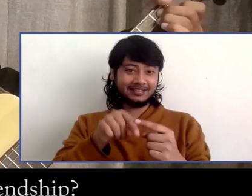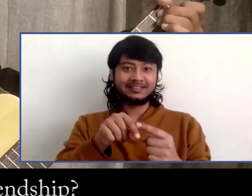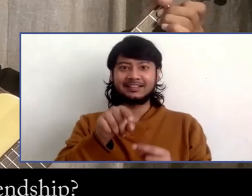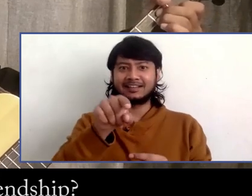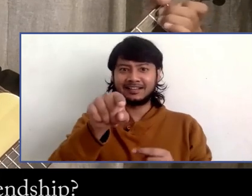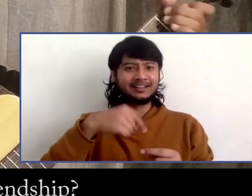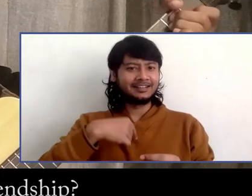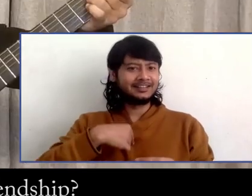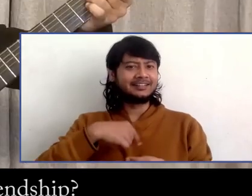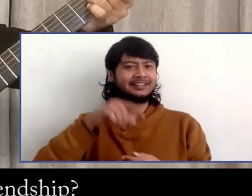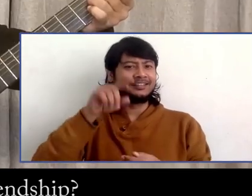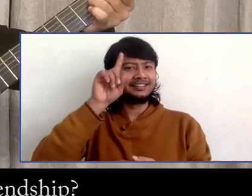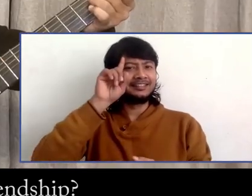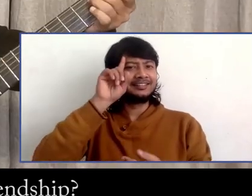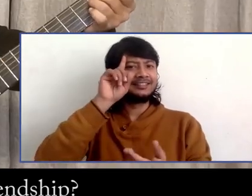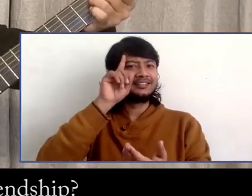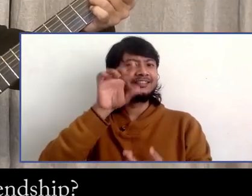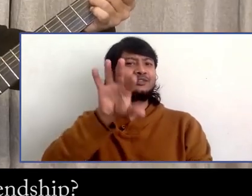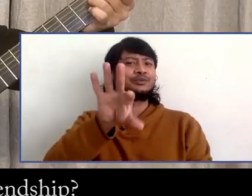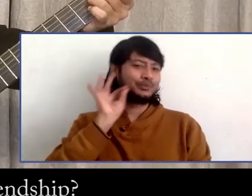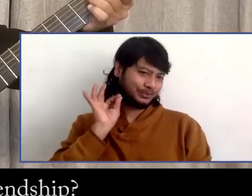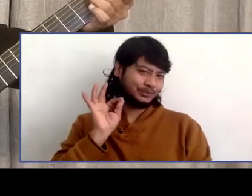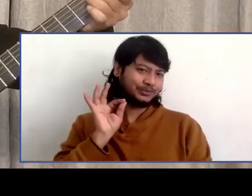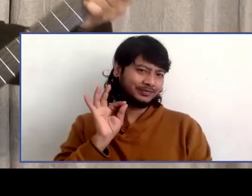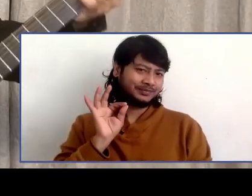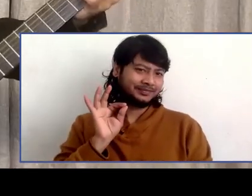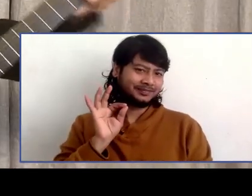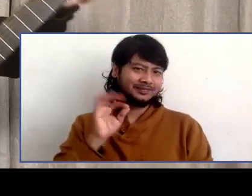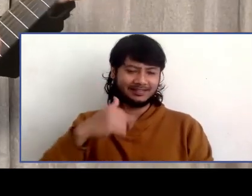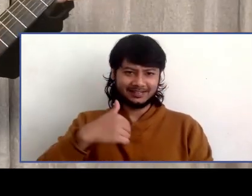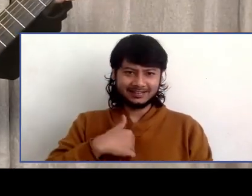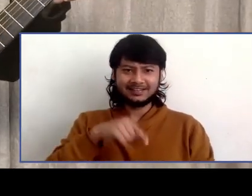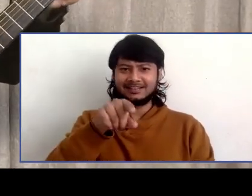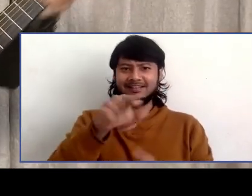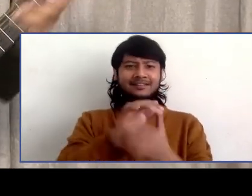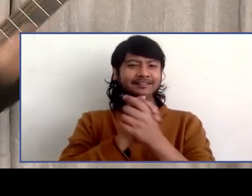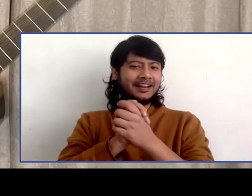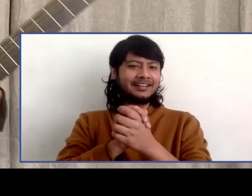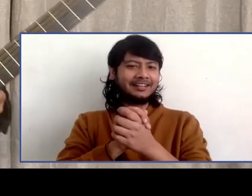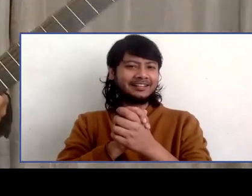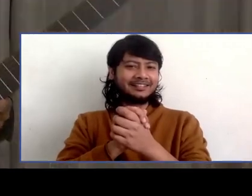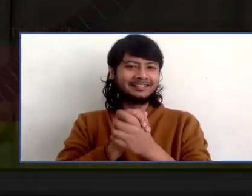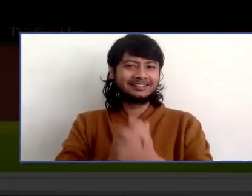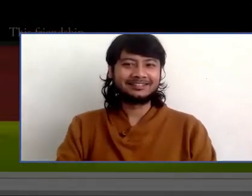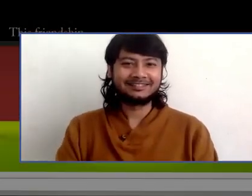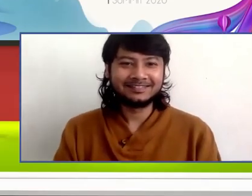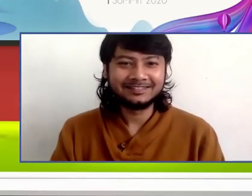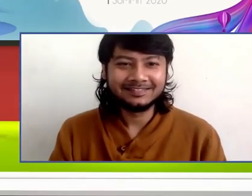ये यारी है हमने चुनी, ये यारी